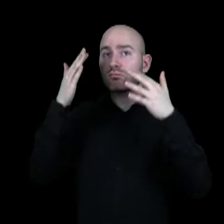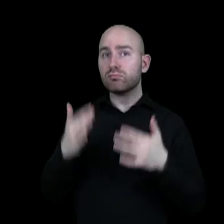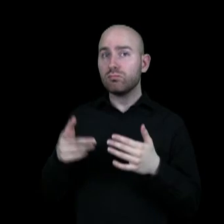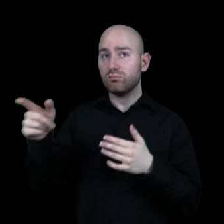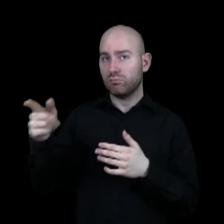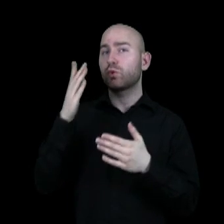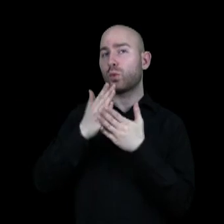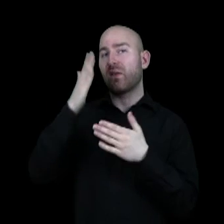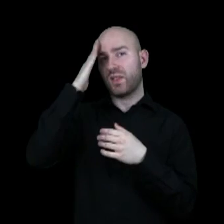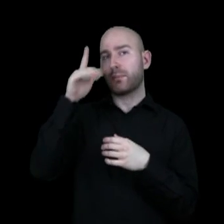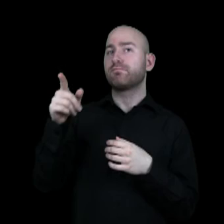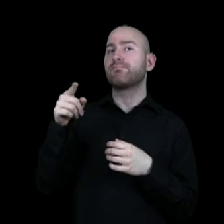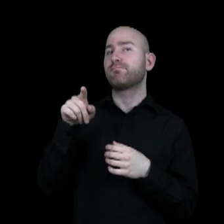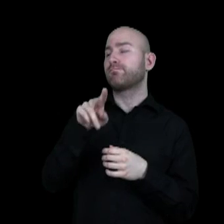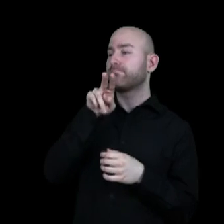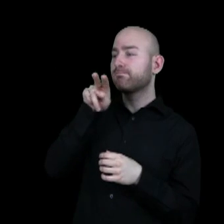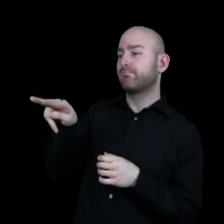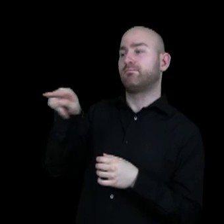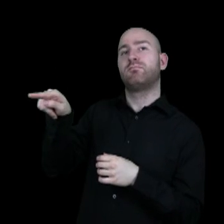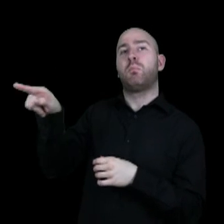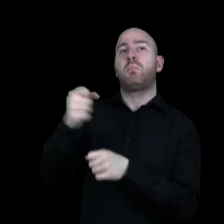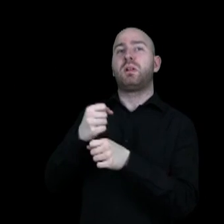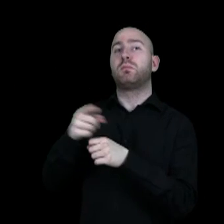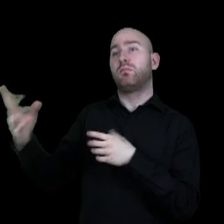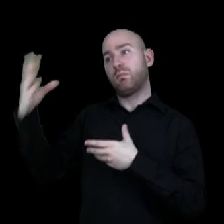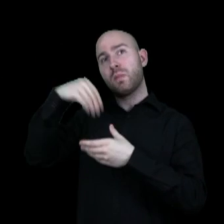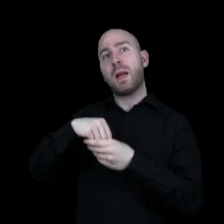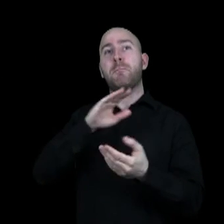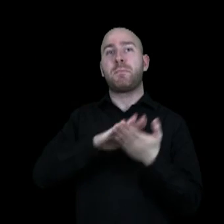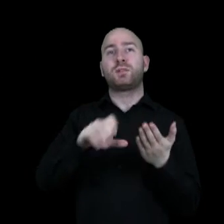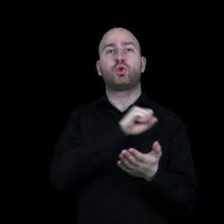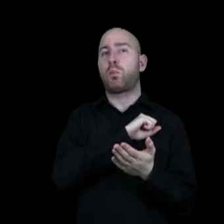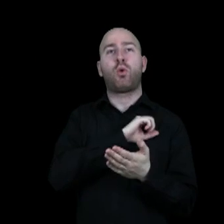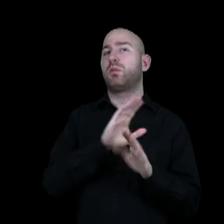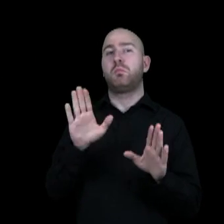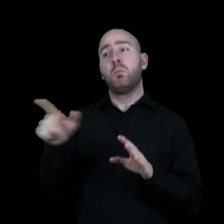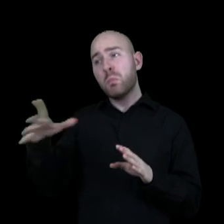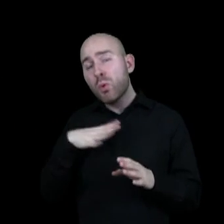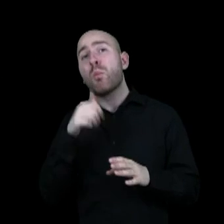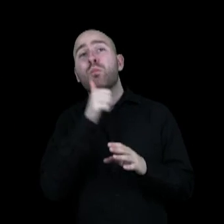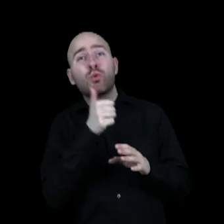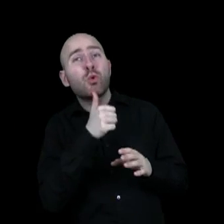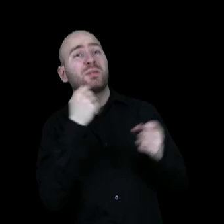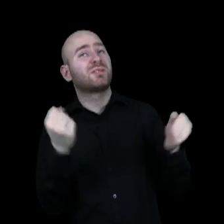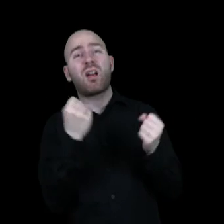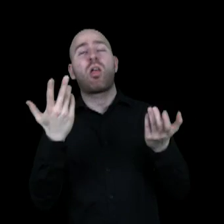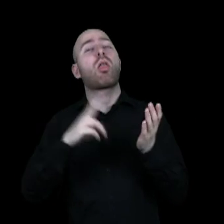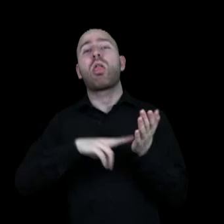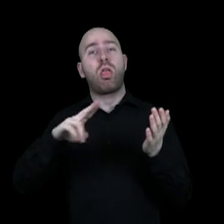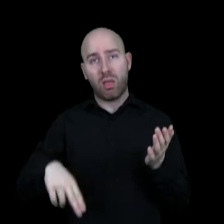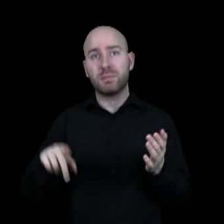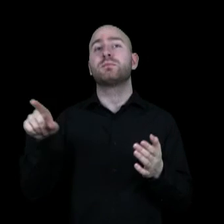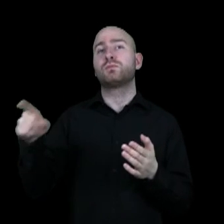według urzędu statystyki pracy nie należę już to było z okresu kiedy Jeszcze próbowałem to